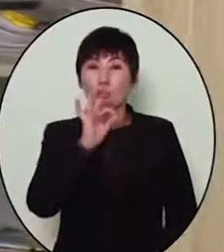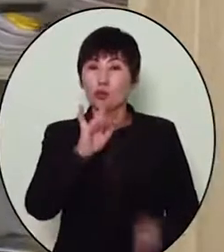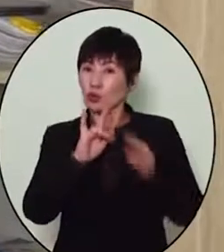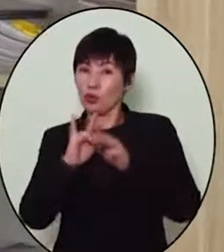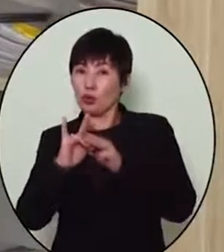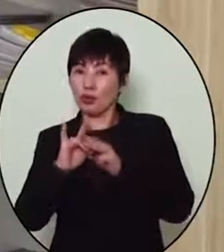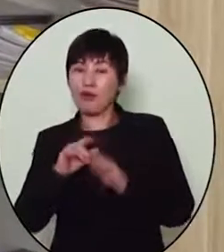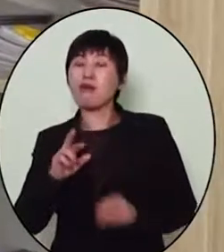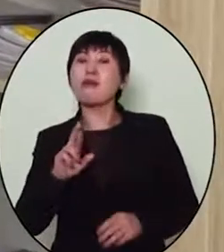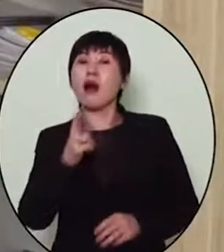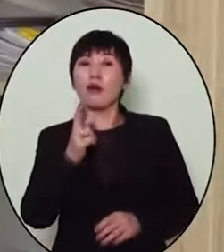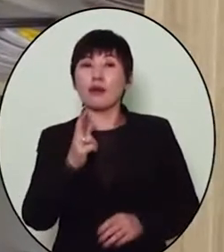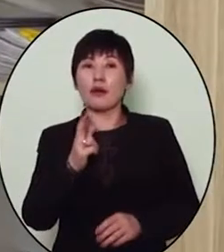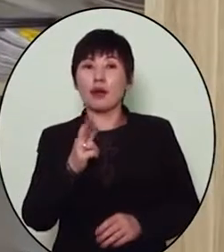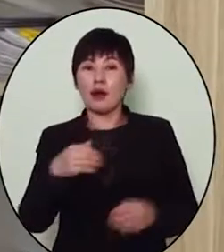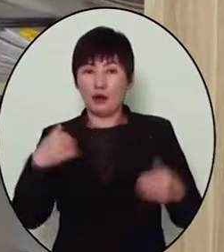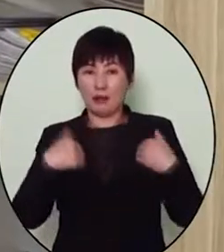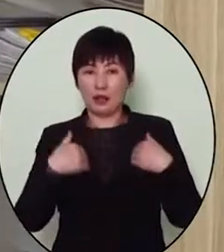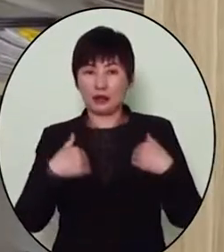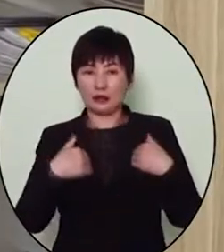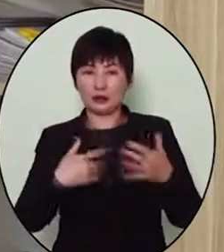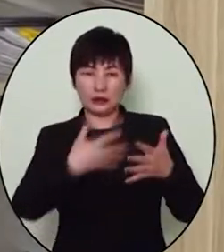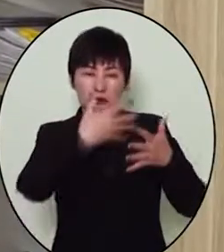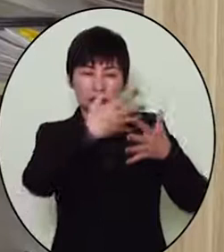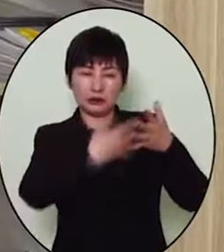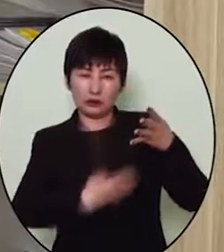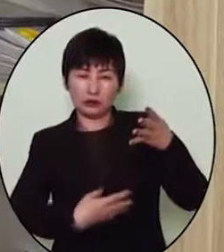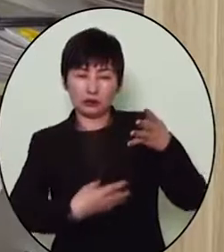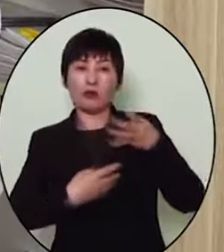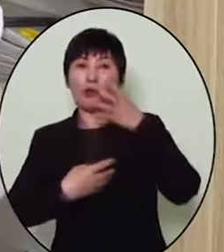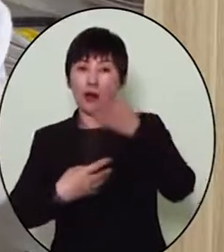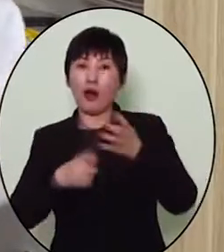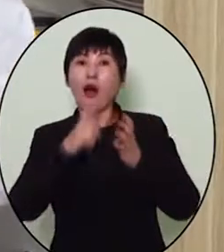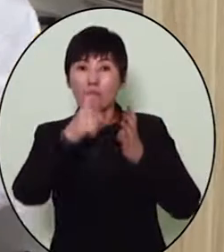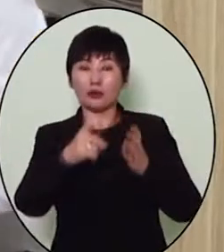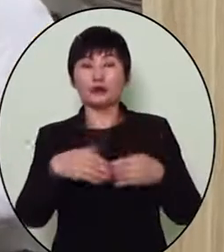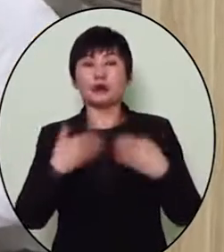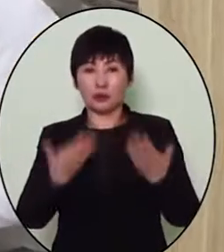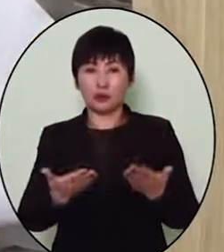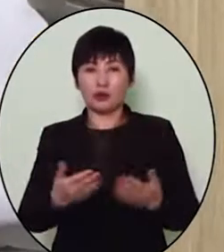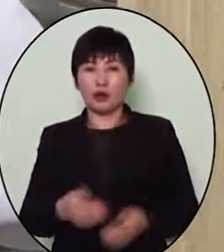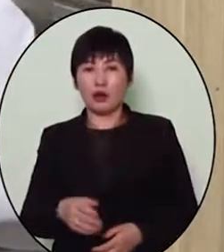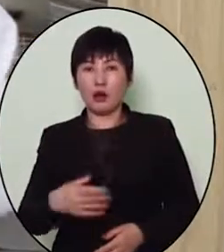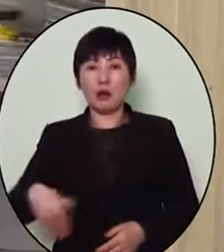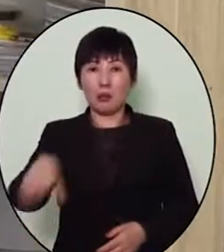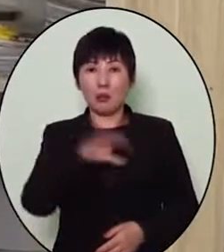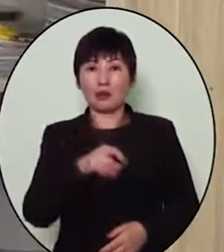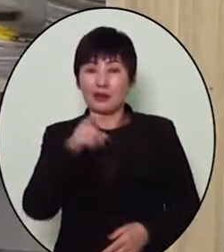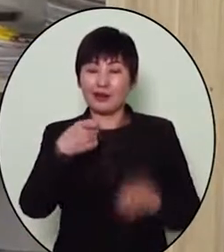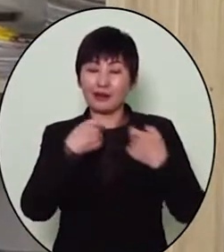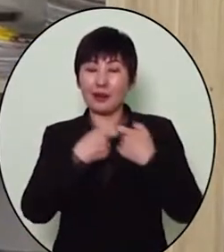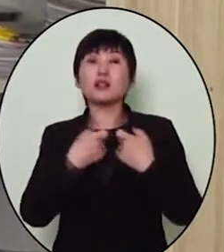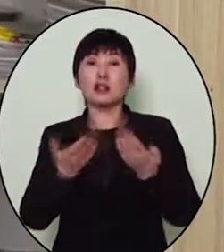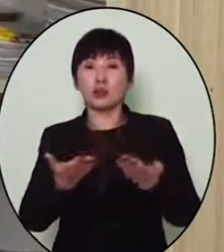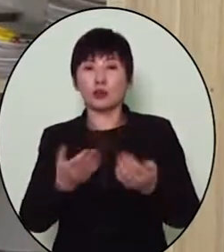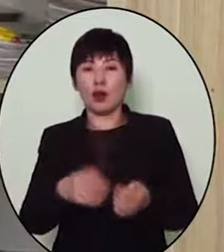Зөв суухгүй бол яах вэ гэсэн асуултанд багш нь дараах дөрвөн хариултыг өглөө. Эдгээр хариултууд та нарыгтай